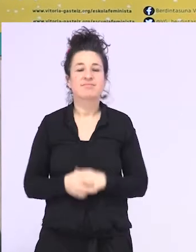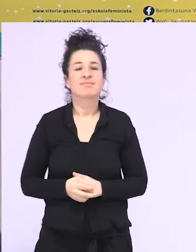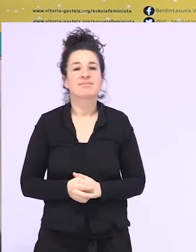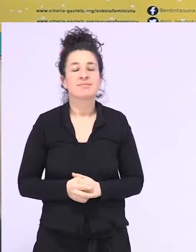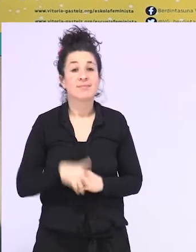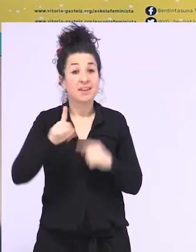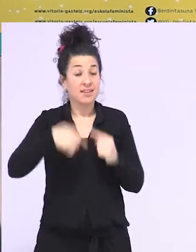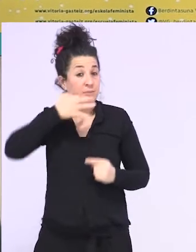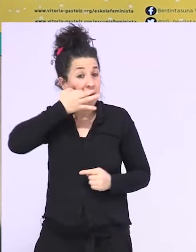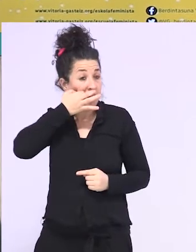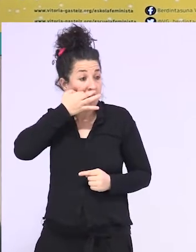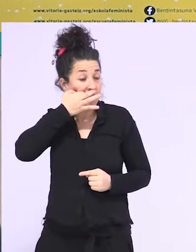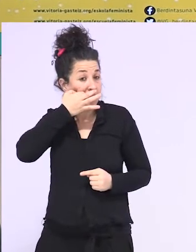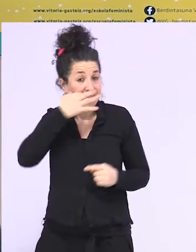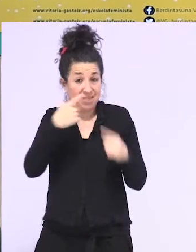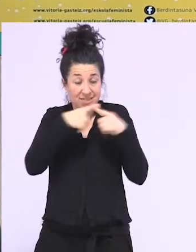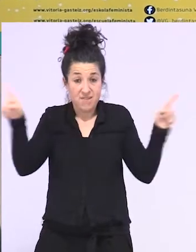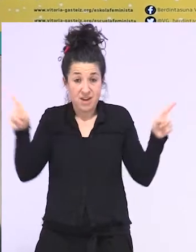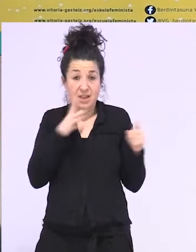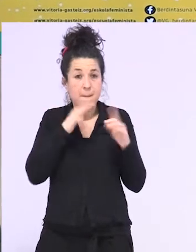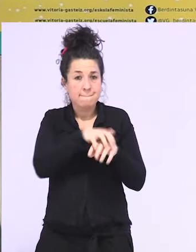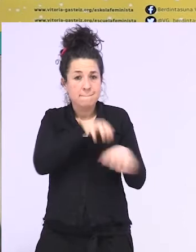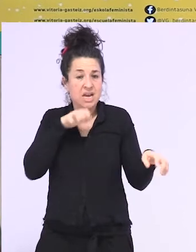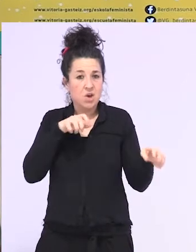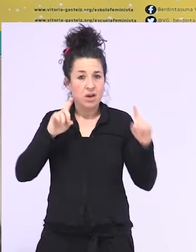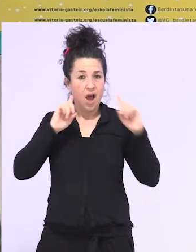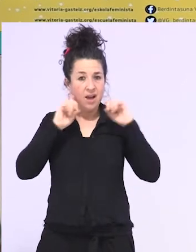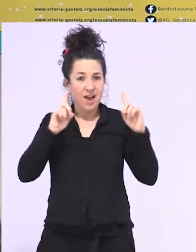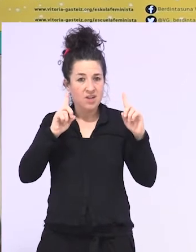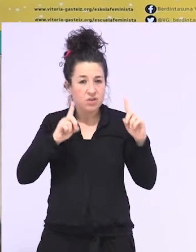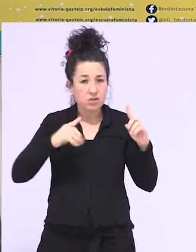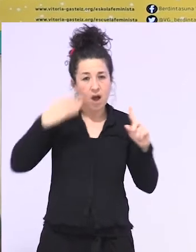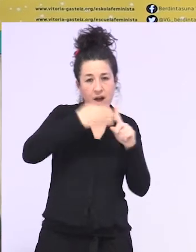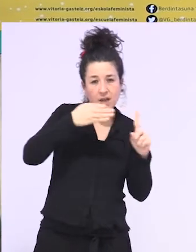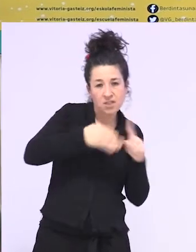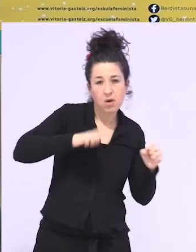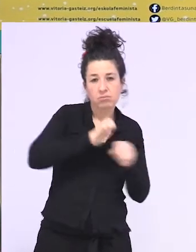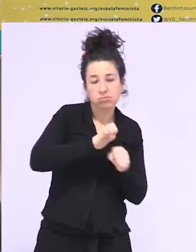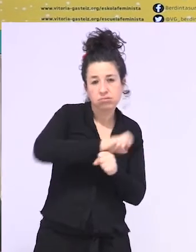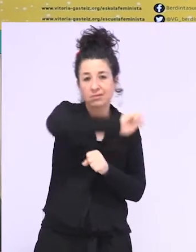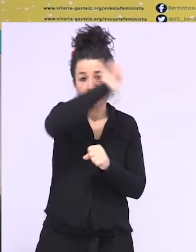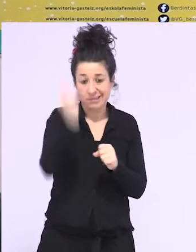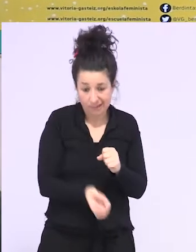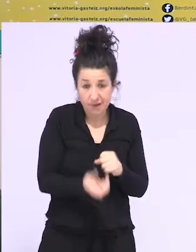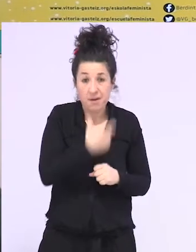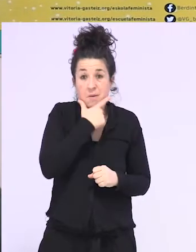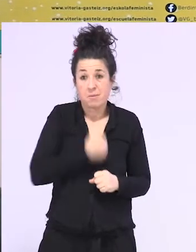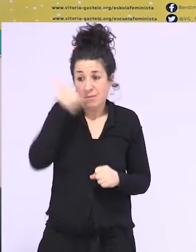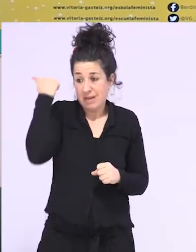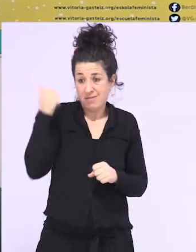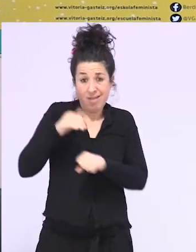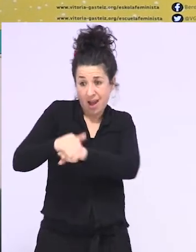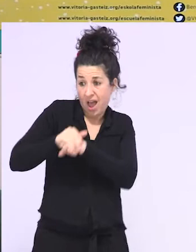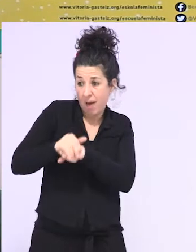Gero errealitatea da eraso gehienak ez direla horrelakoak izaten, alegia askoz aukera gehiago dauzkazula zure lagun baten partetik